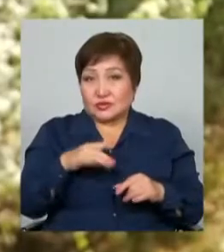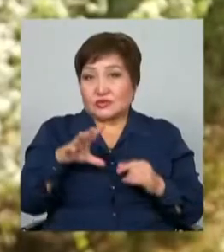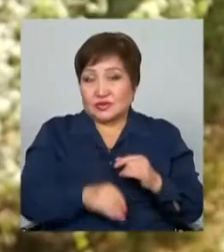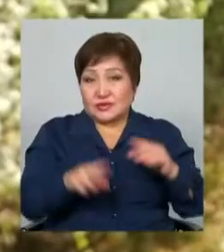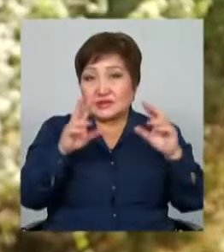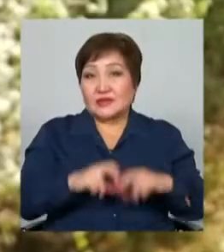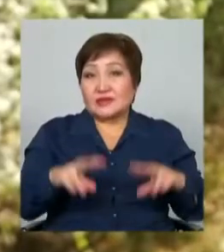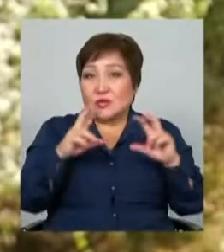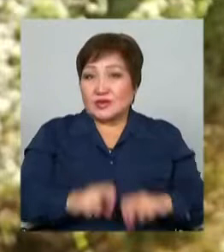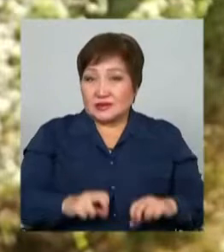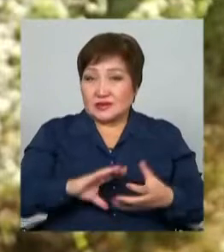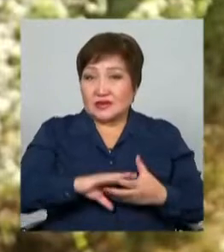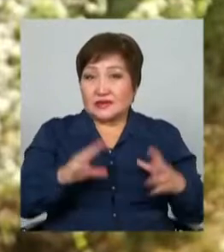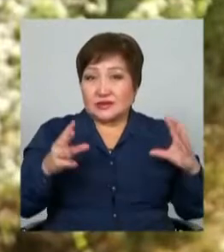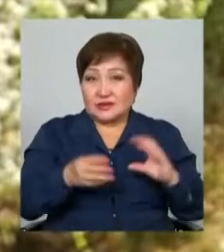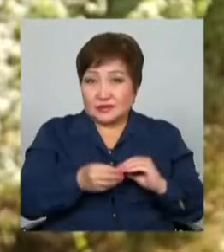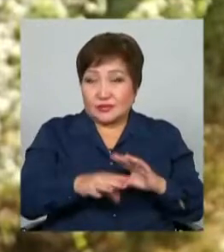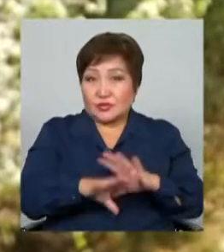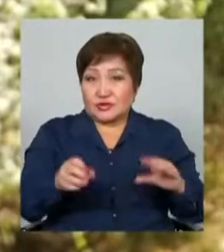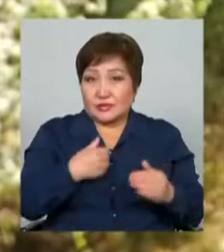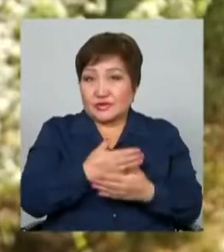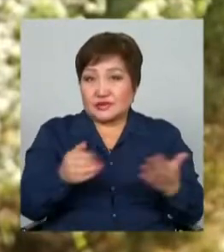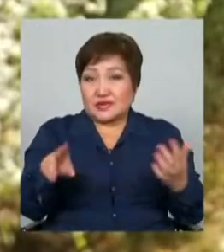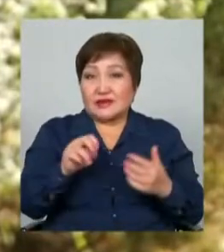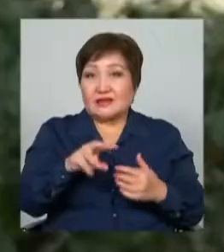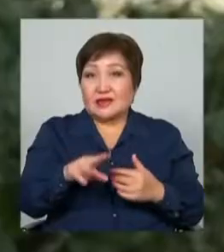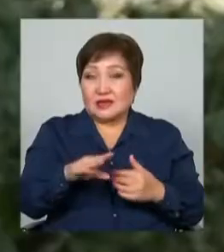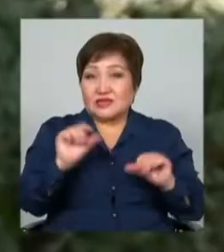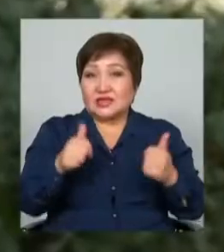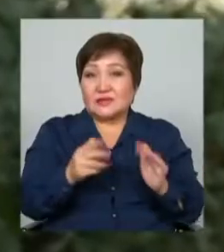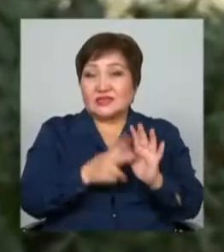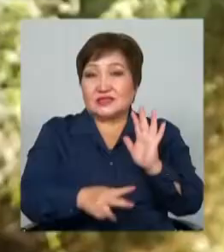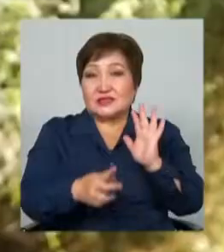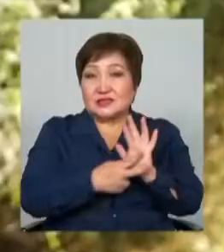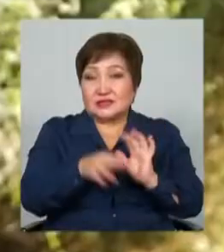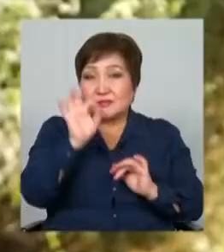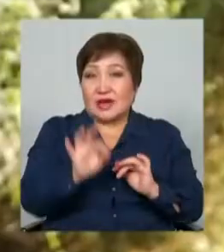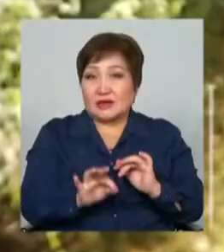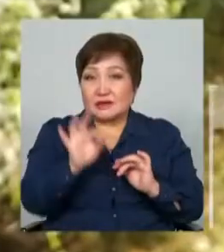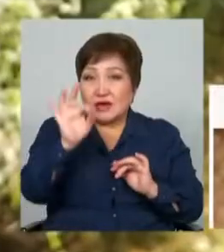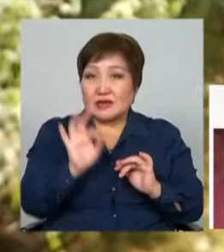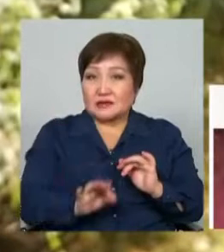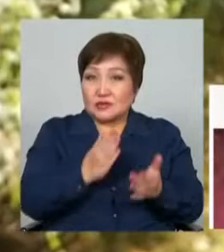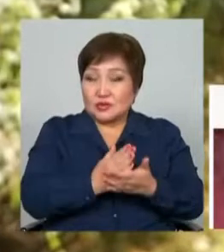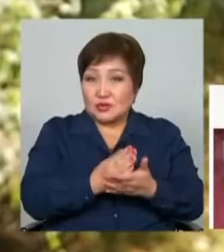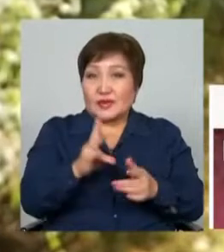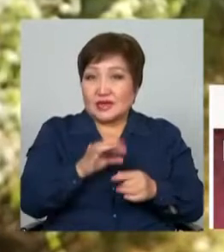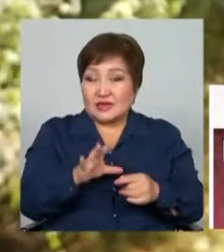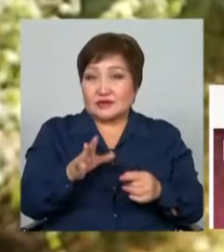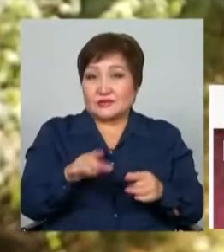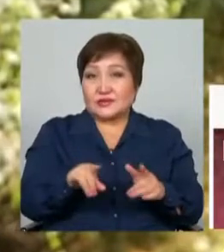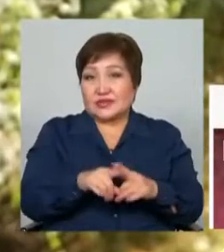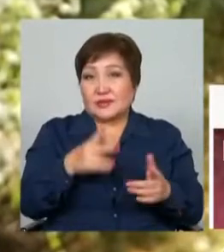бойынша бізде дельта штам 88% құрайды. Бірақ симптоматикалық осындай